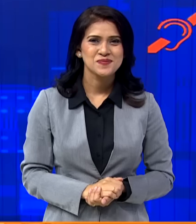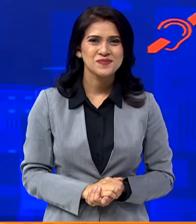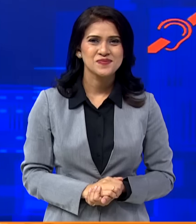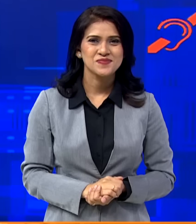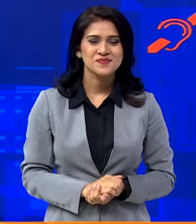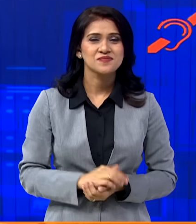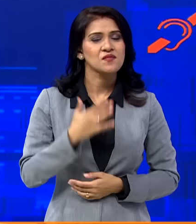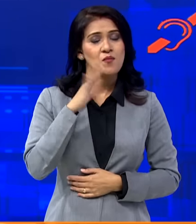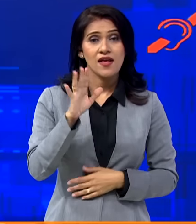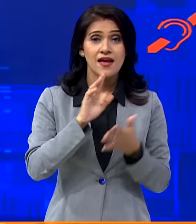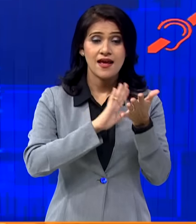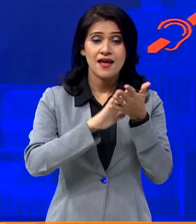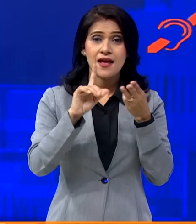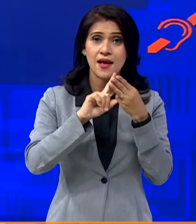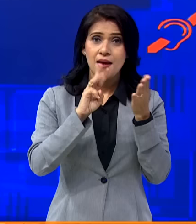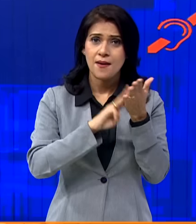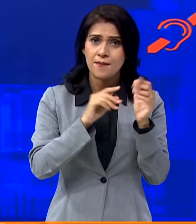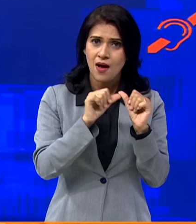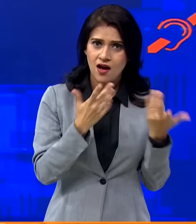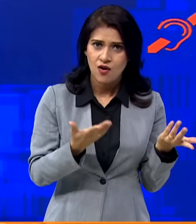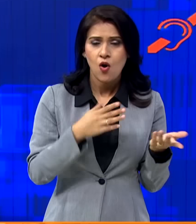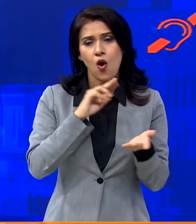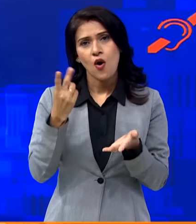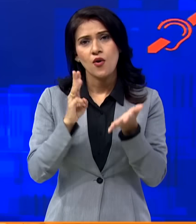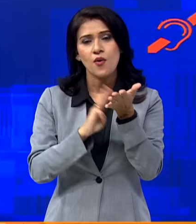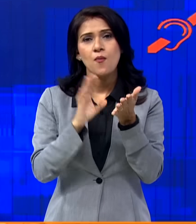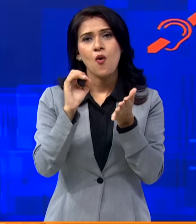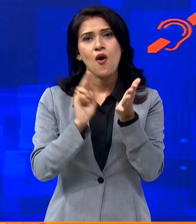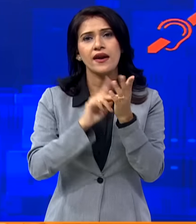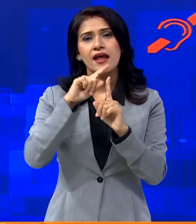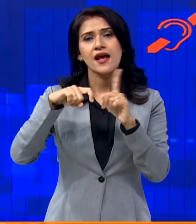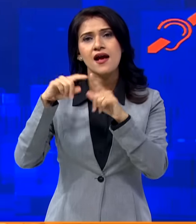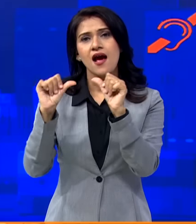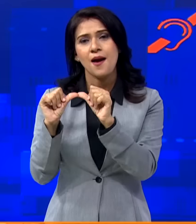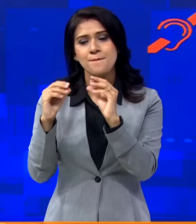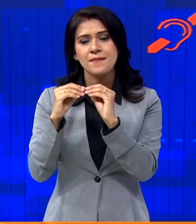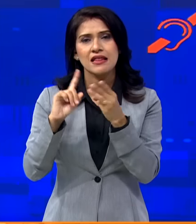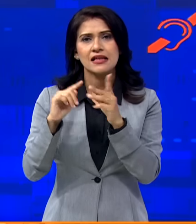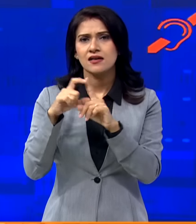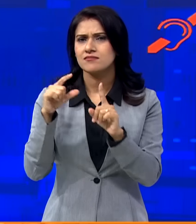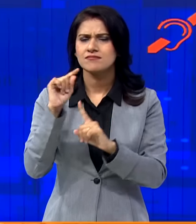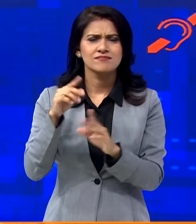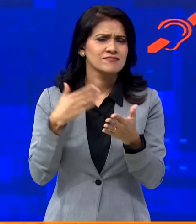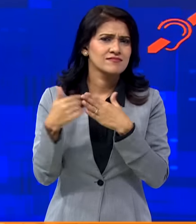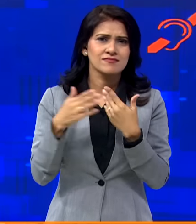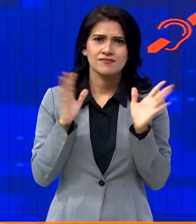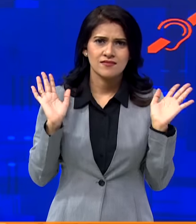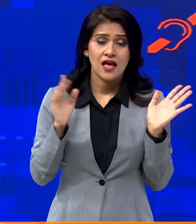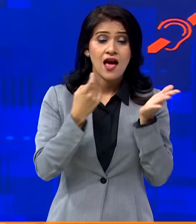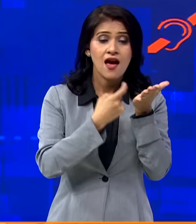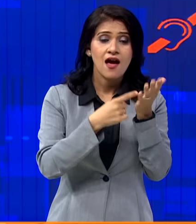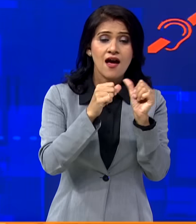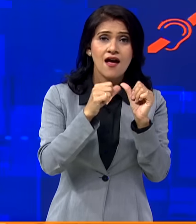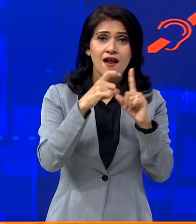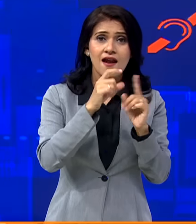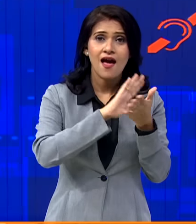मेरे लिए हेमा मालिनी हो या मोनिका बदी हो राधे मां